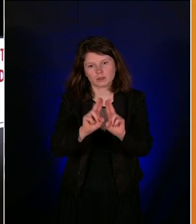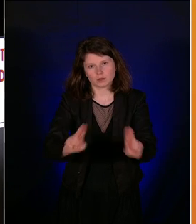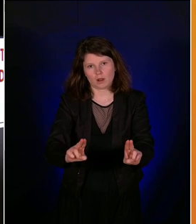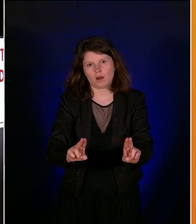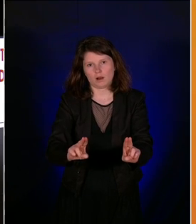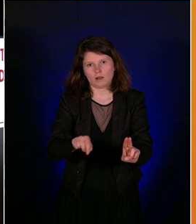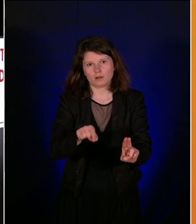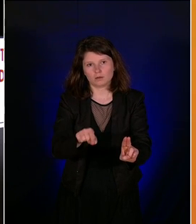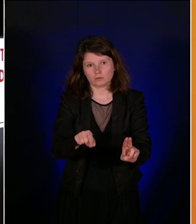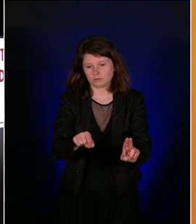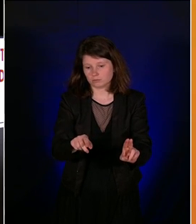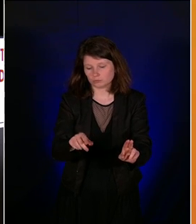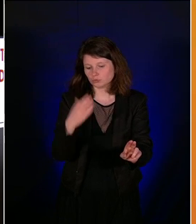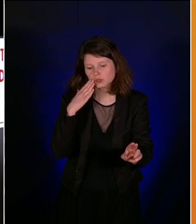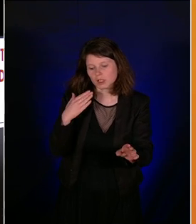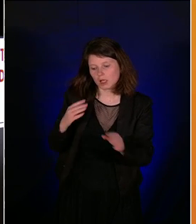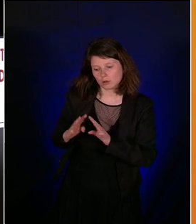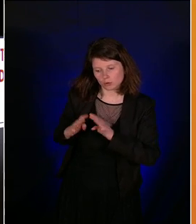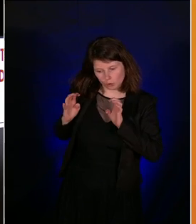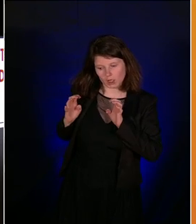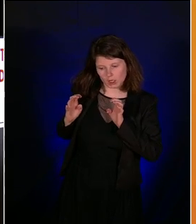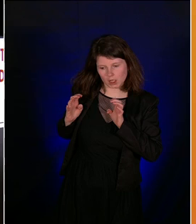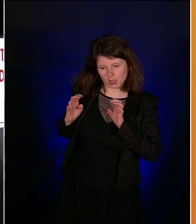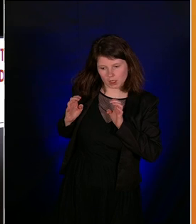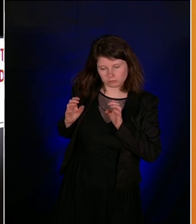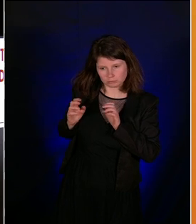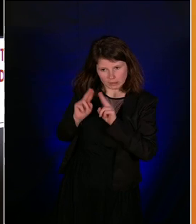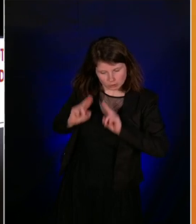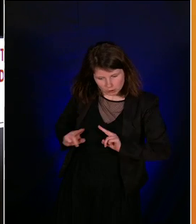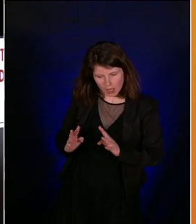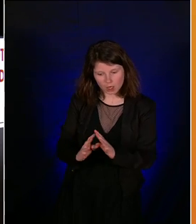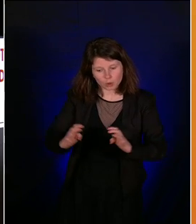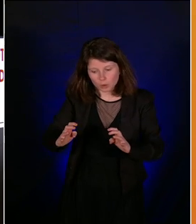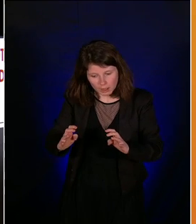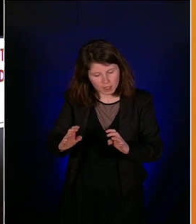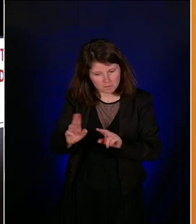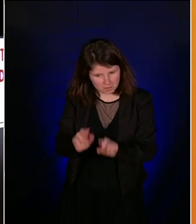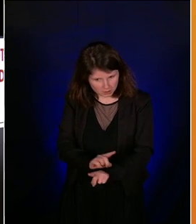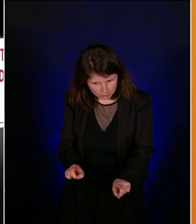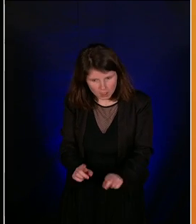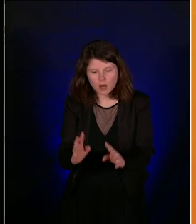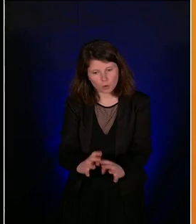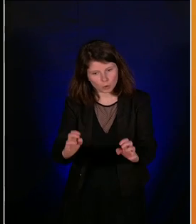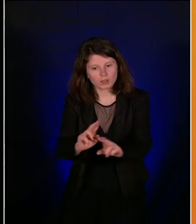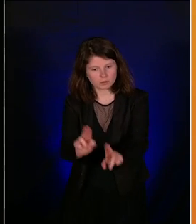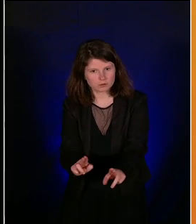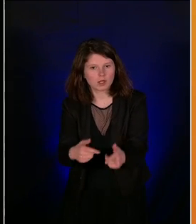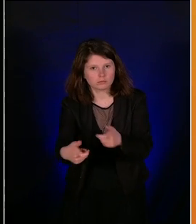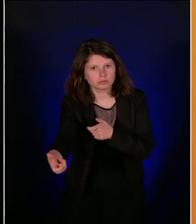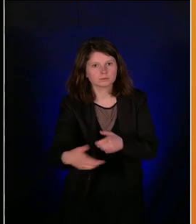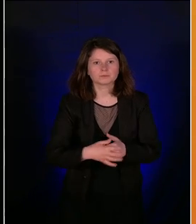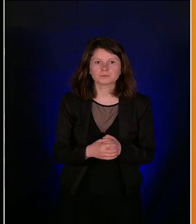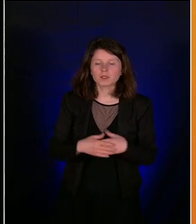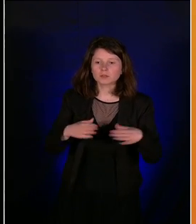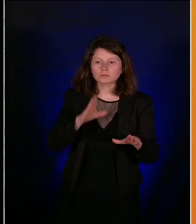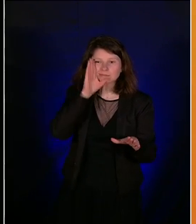congrès tous les deux congrès donc comme cela est le cas un congrès sur deux nous vous demandons de bien prendre